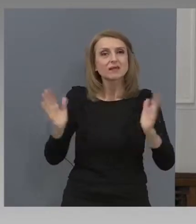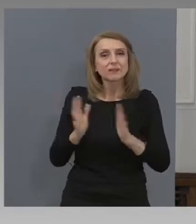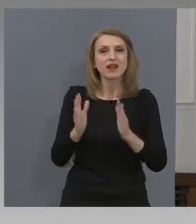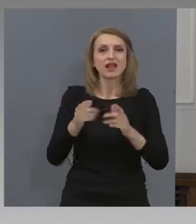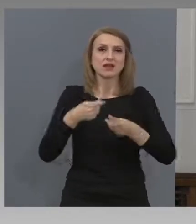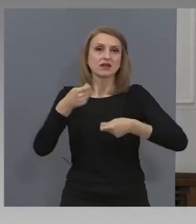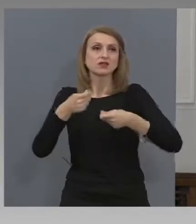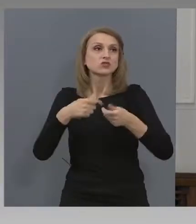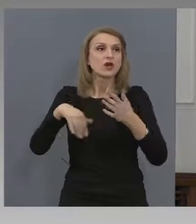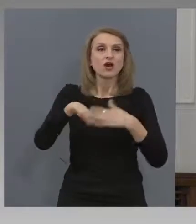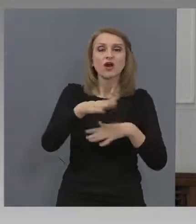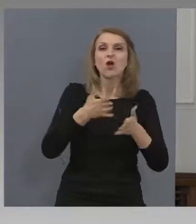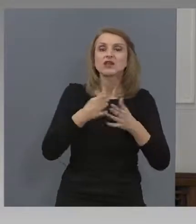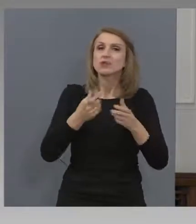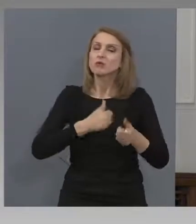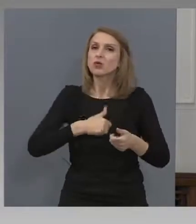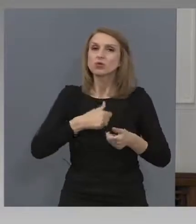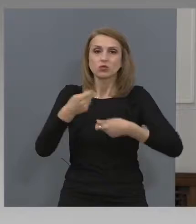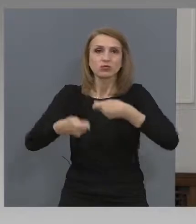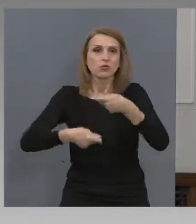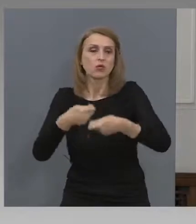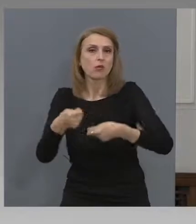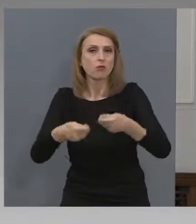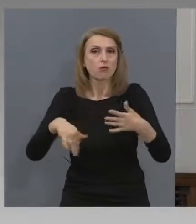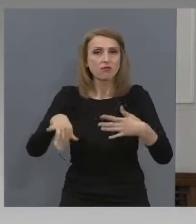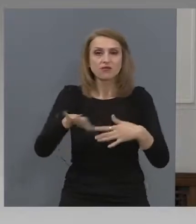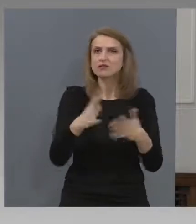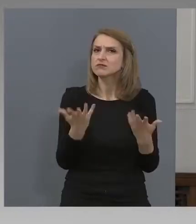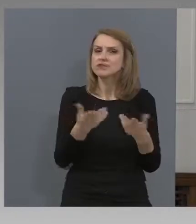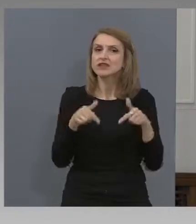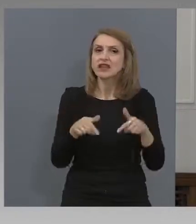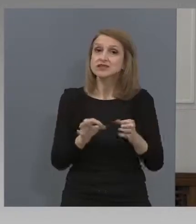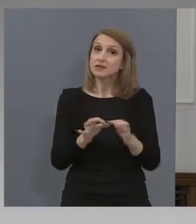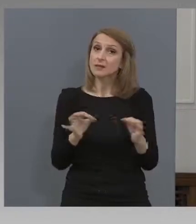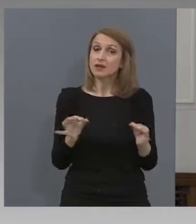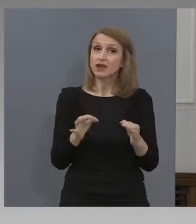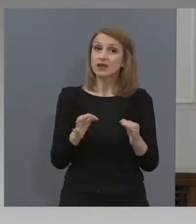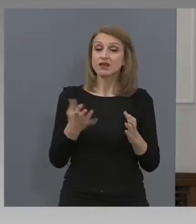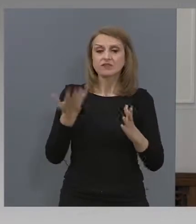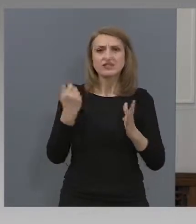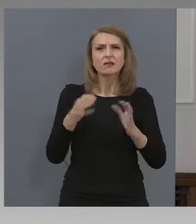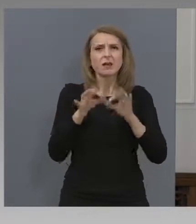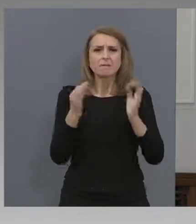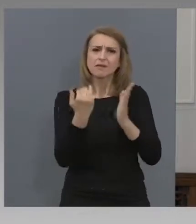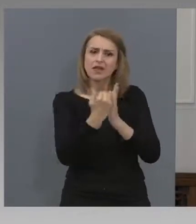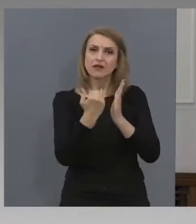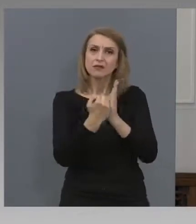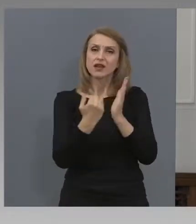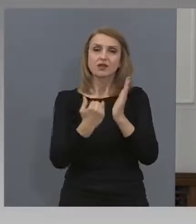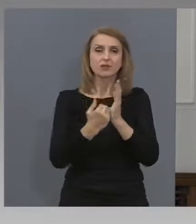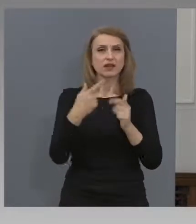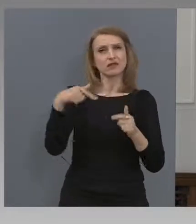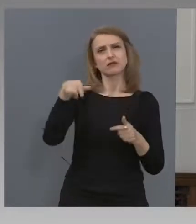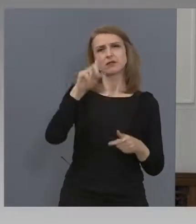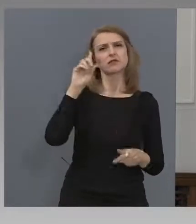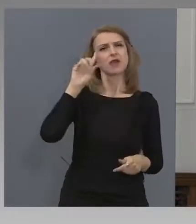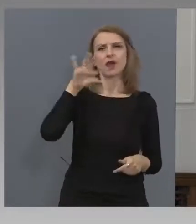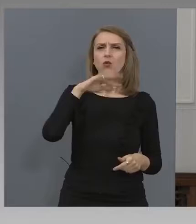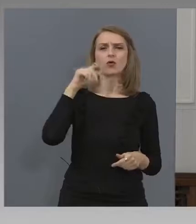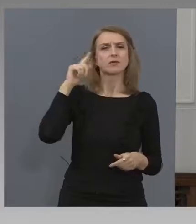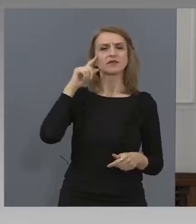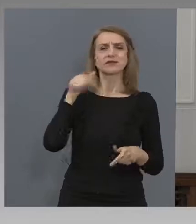потреблението. Тези мерки са доста повече. Няма как някой да си мисли, че това